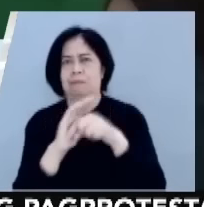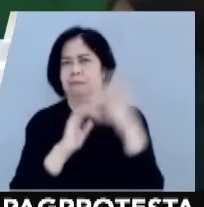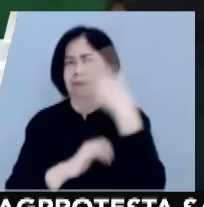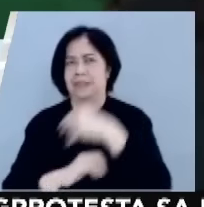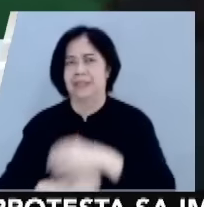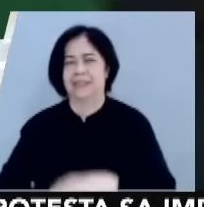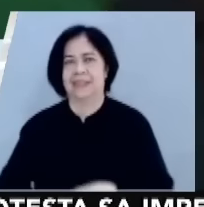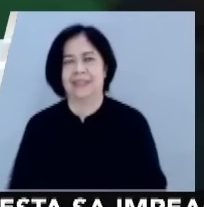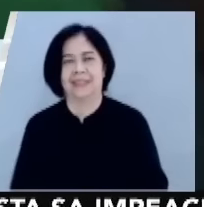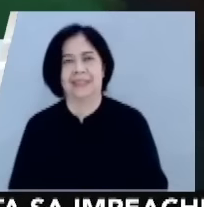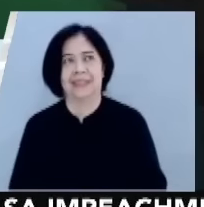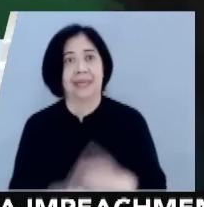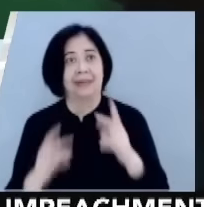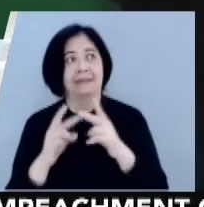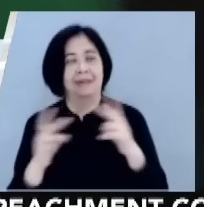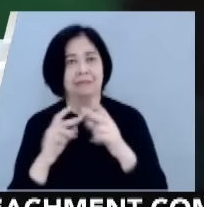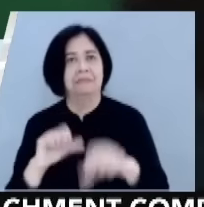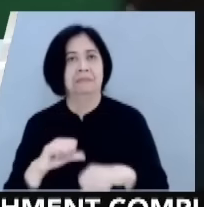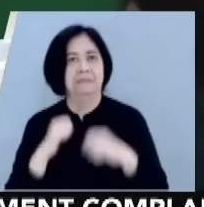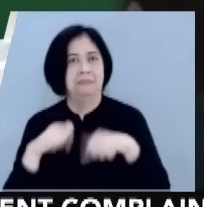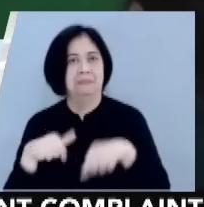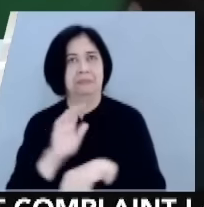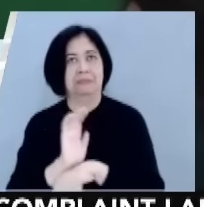I'm very, very proud of this movie.